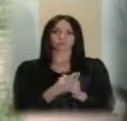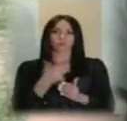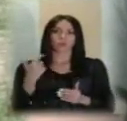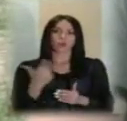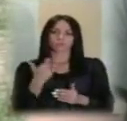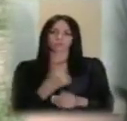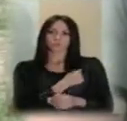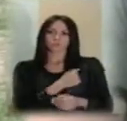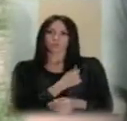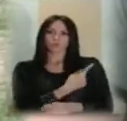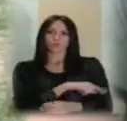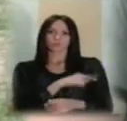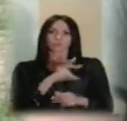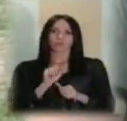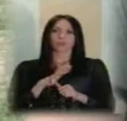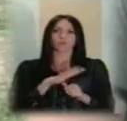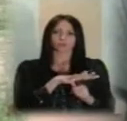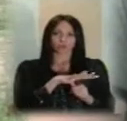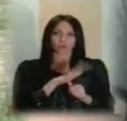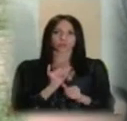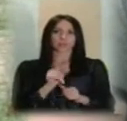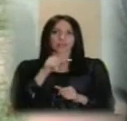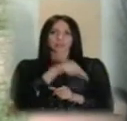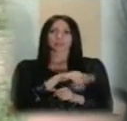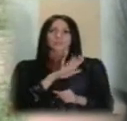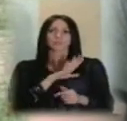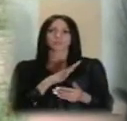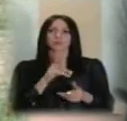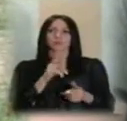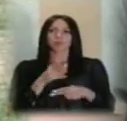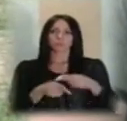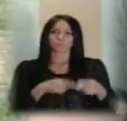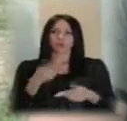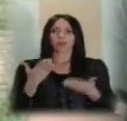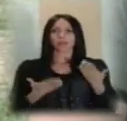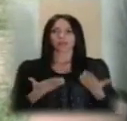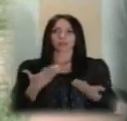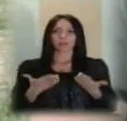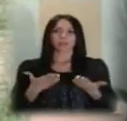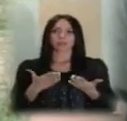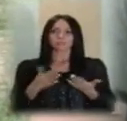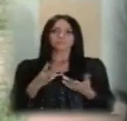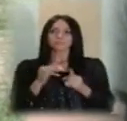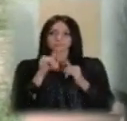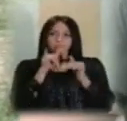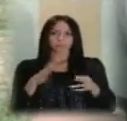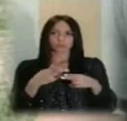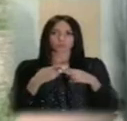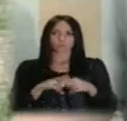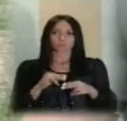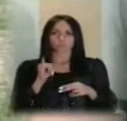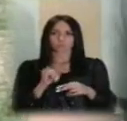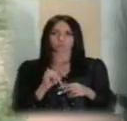на вертольоті. Там провели деякі операції, але не дозволяло оборудування надати